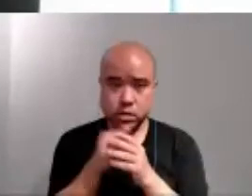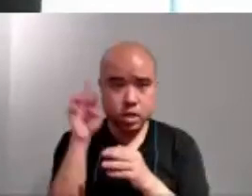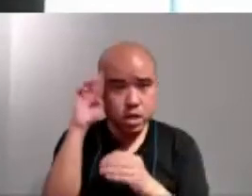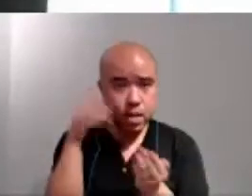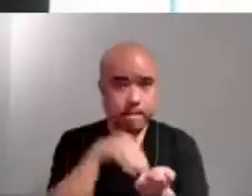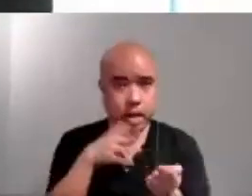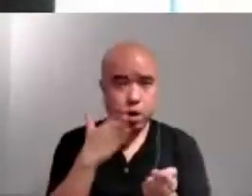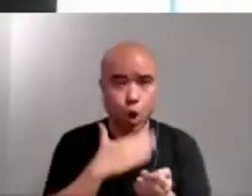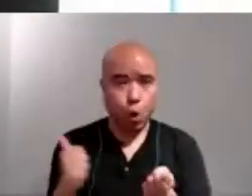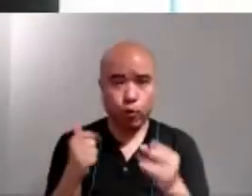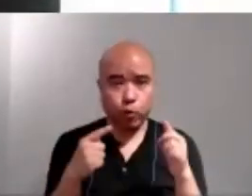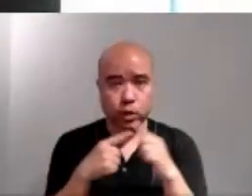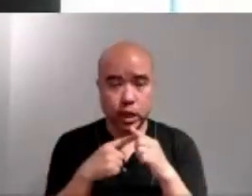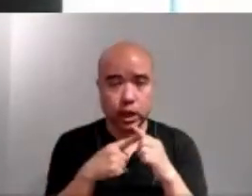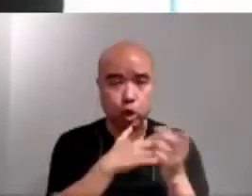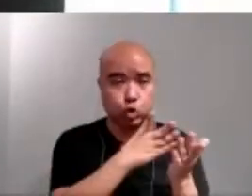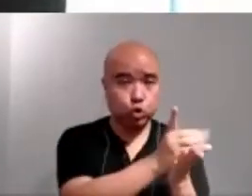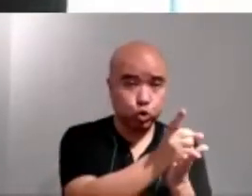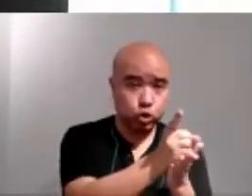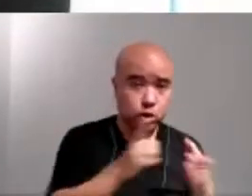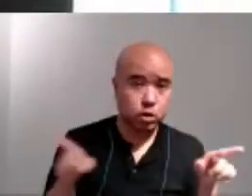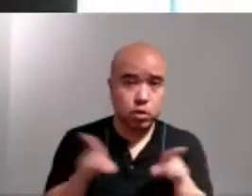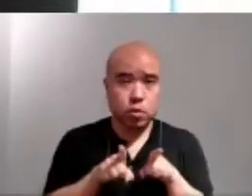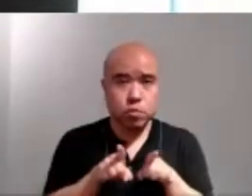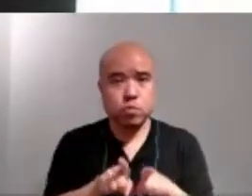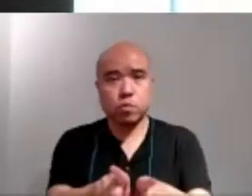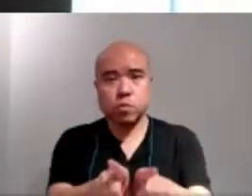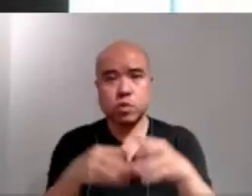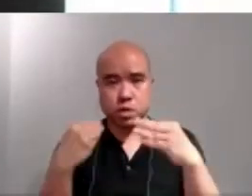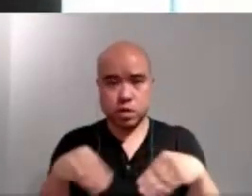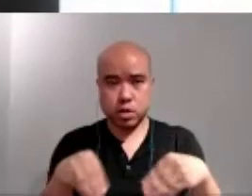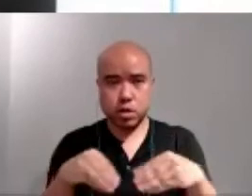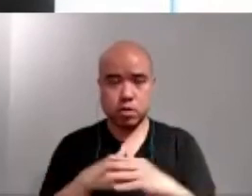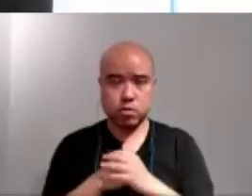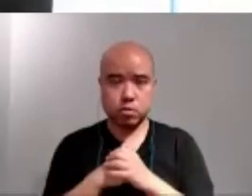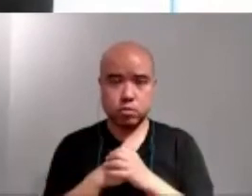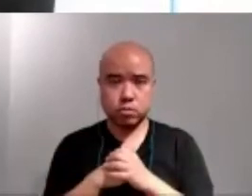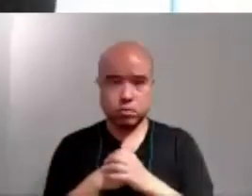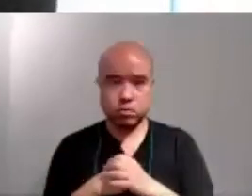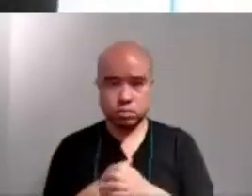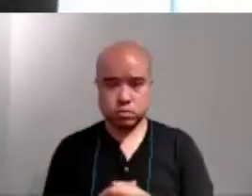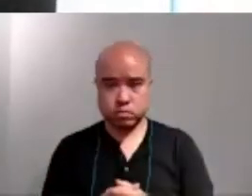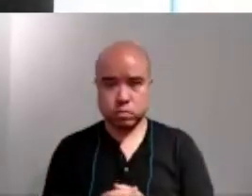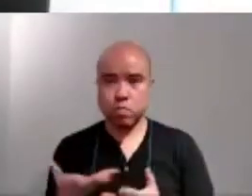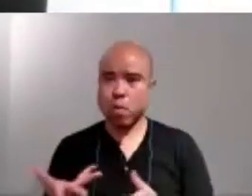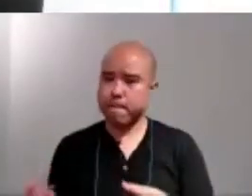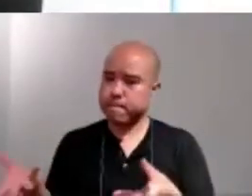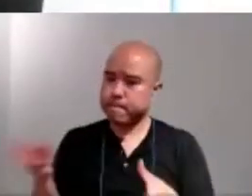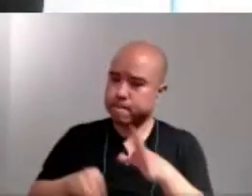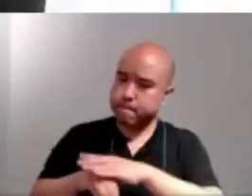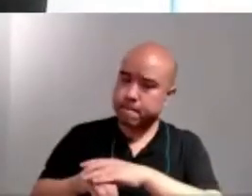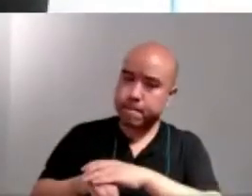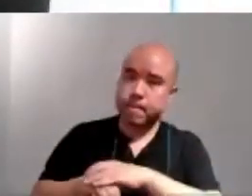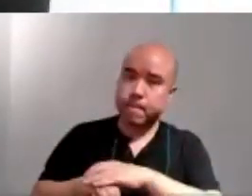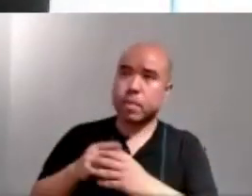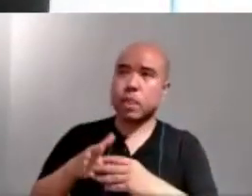在专业人士的陪同底下提供教学，而他们主要负责的工作就是包装、注入营养液和种